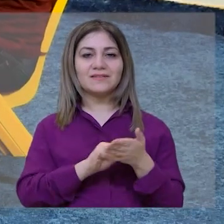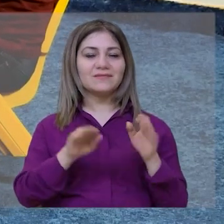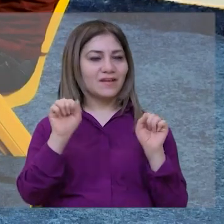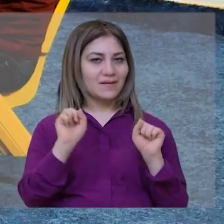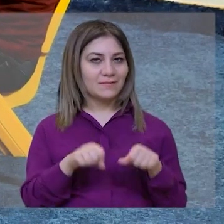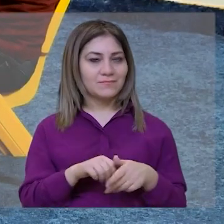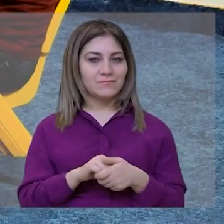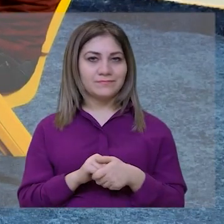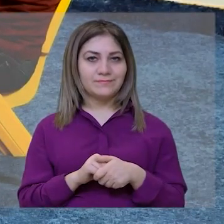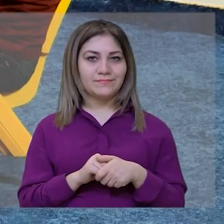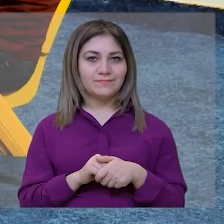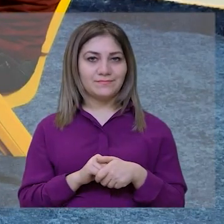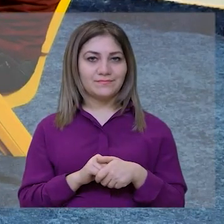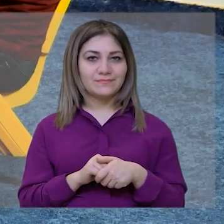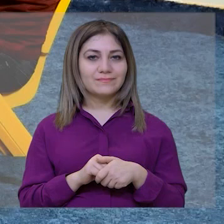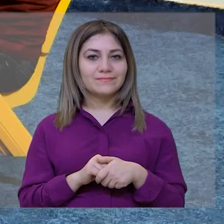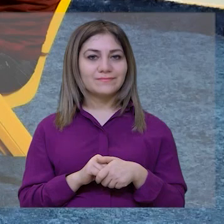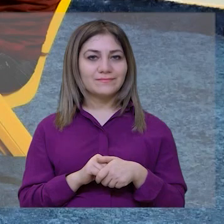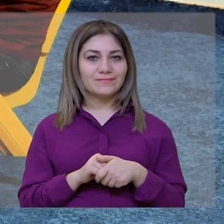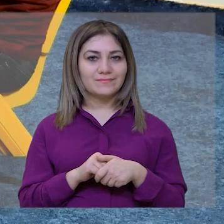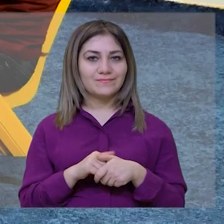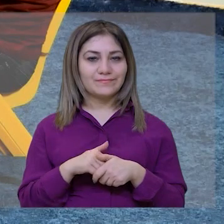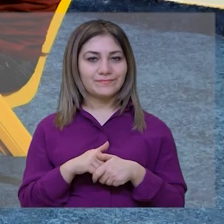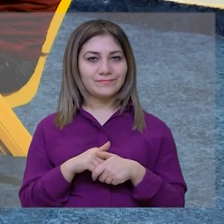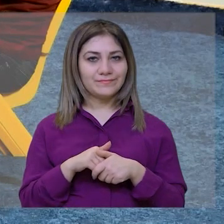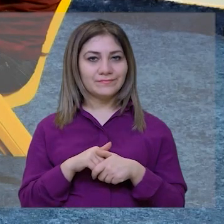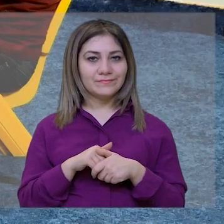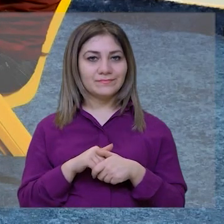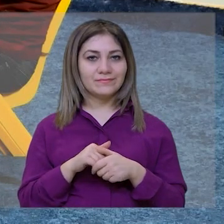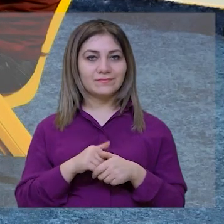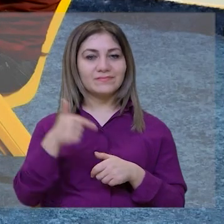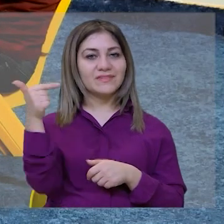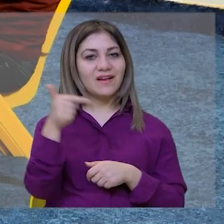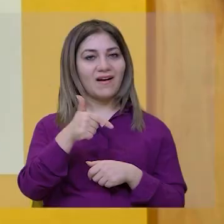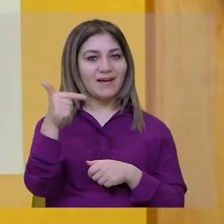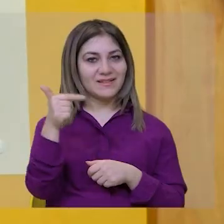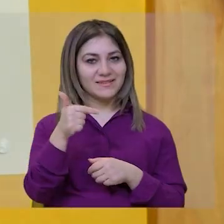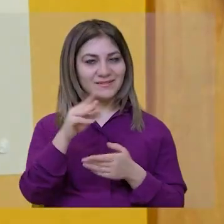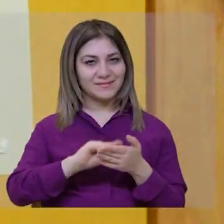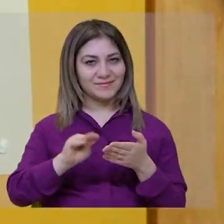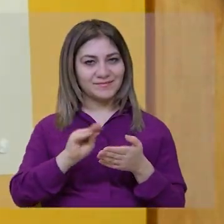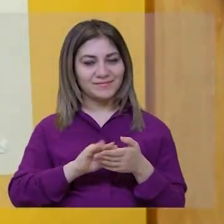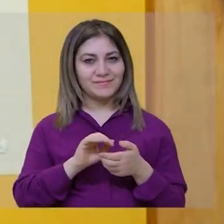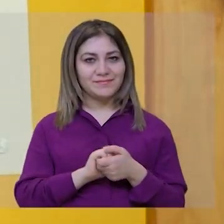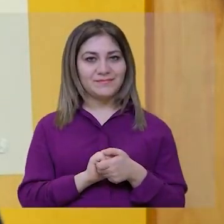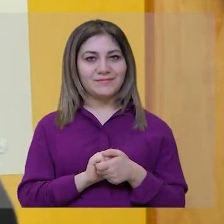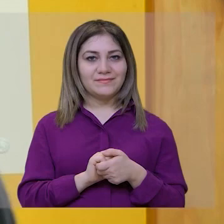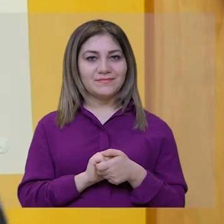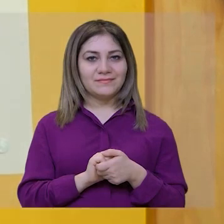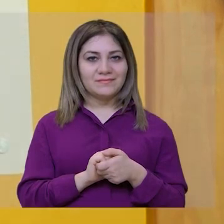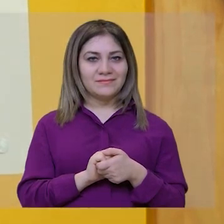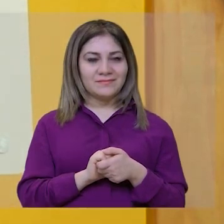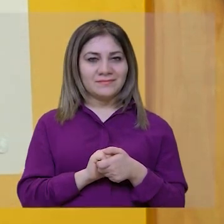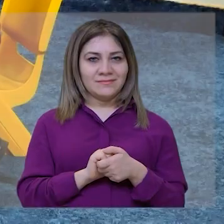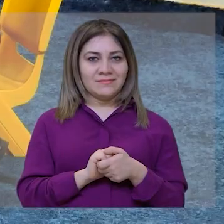տառերը։ Ձեր խումբը այս կողմում է, չմոռան։ Գայլ։ Հիմա գալիս է